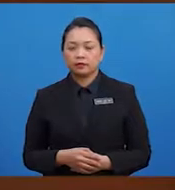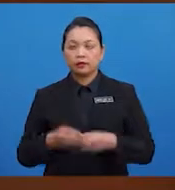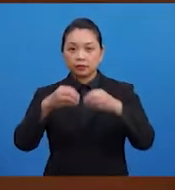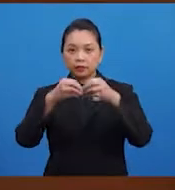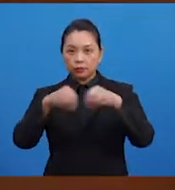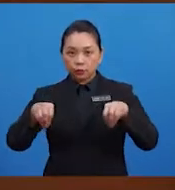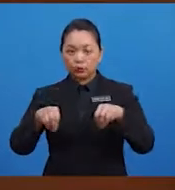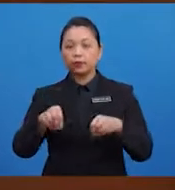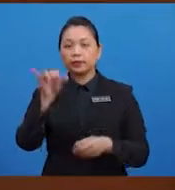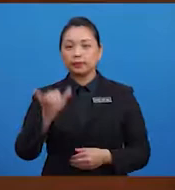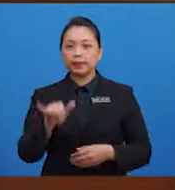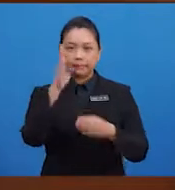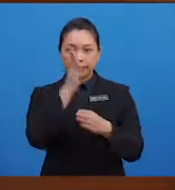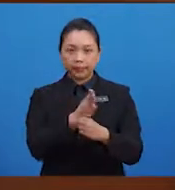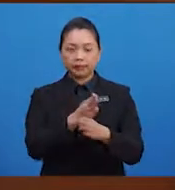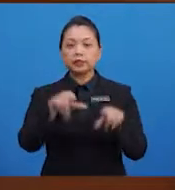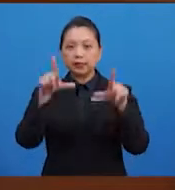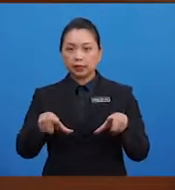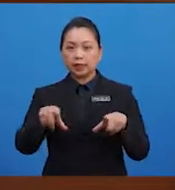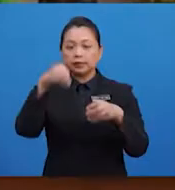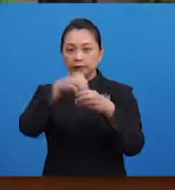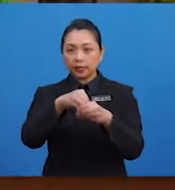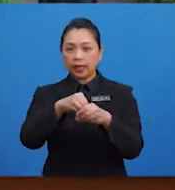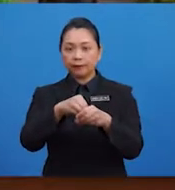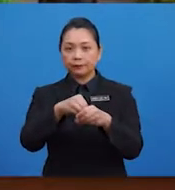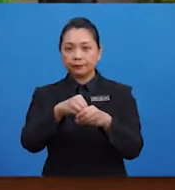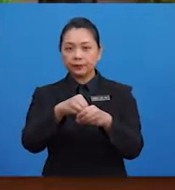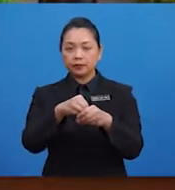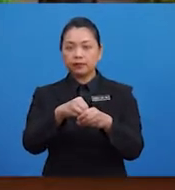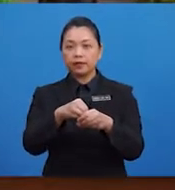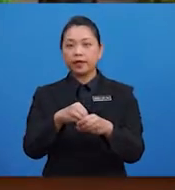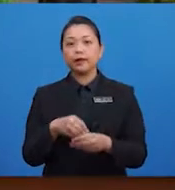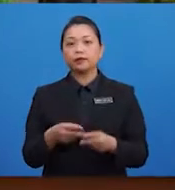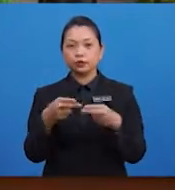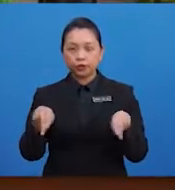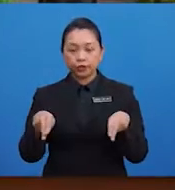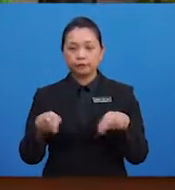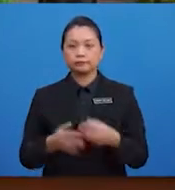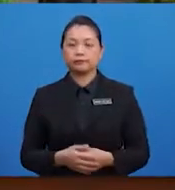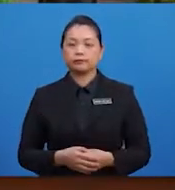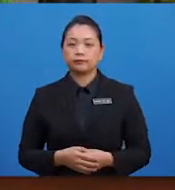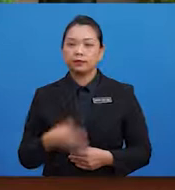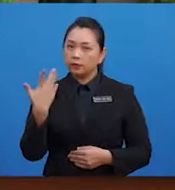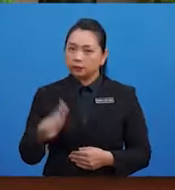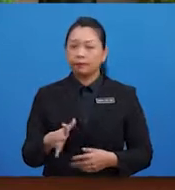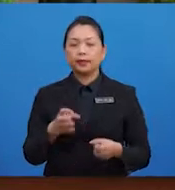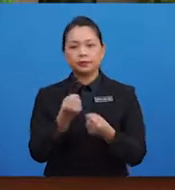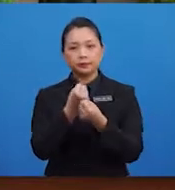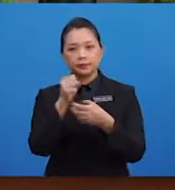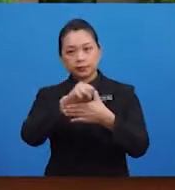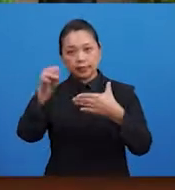Telur yang bernas diletakkan di dalam hatcher tray. Setelah selesai proses pendianan pada hari